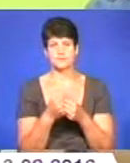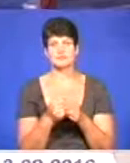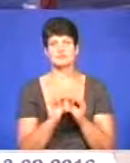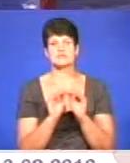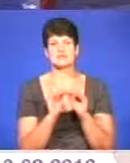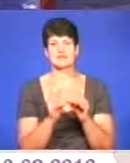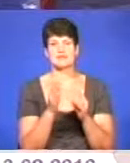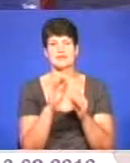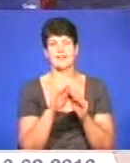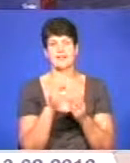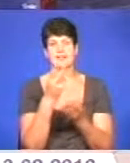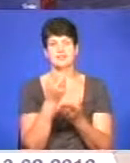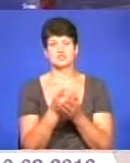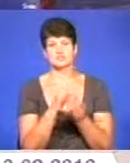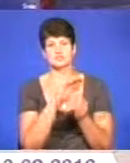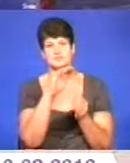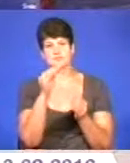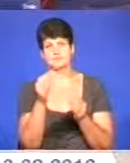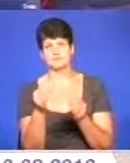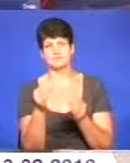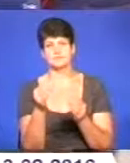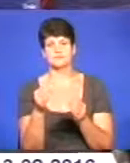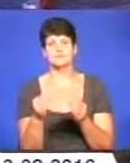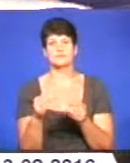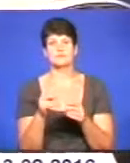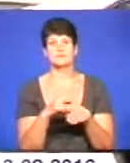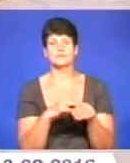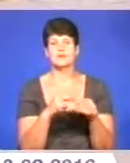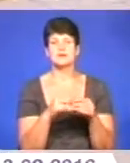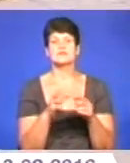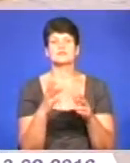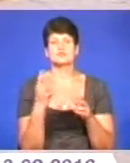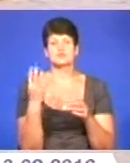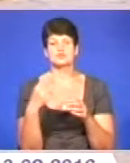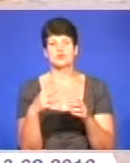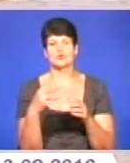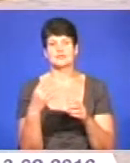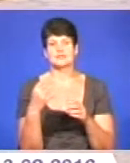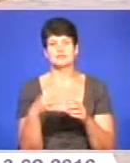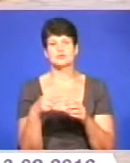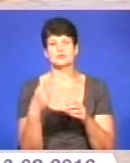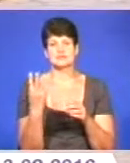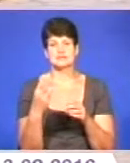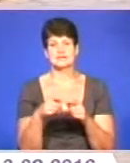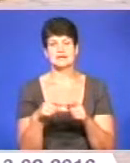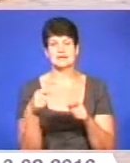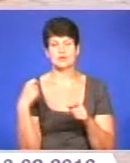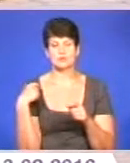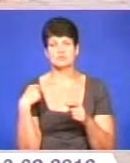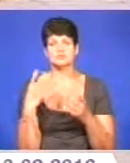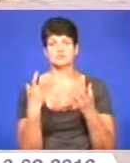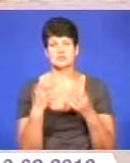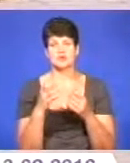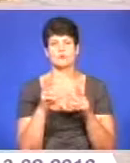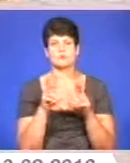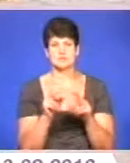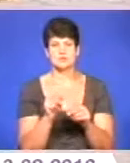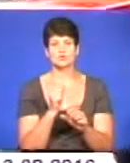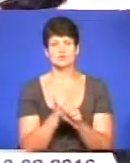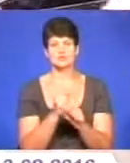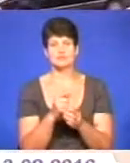поліцейські. Розмітку на дорогах міста зробили на 43 кілометрах, ще 10 кілометрів в міській раді обіцяють зробити. Хоча